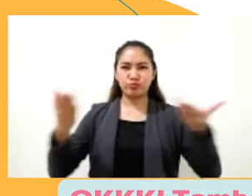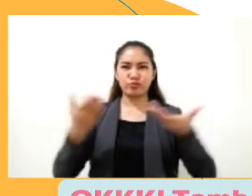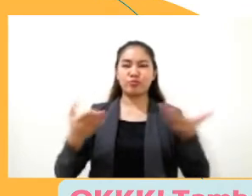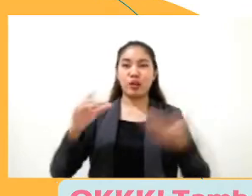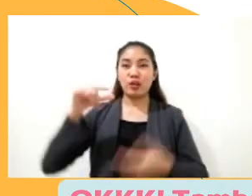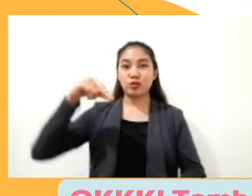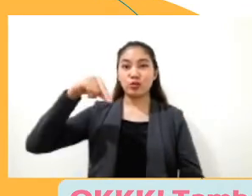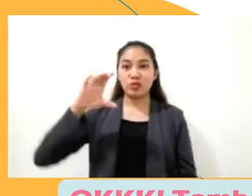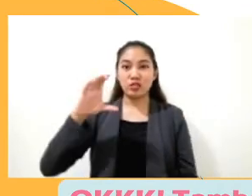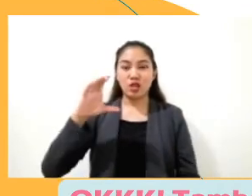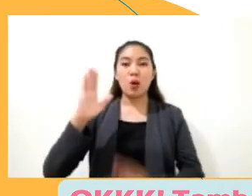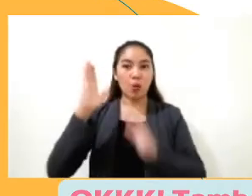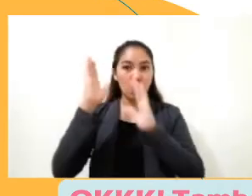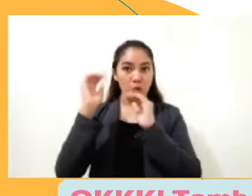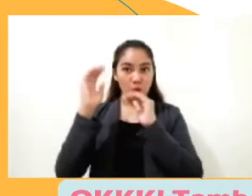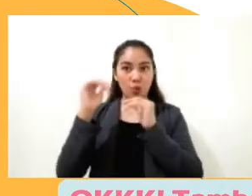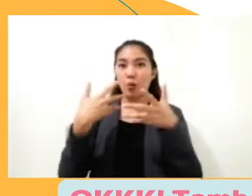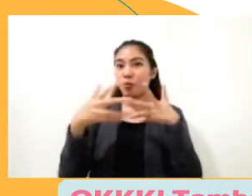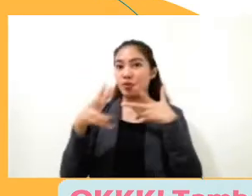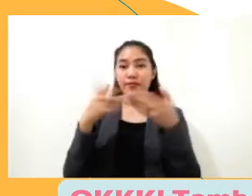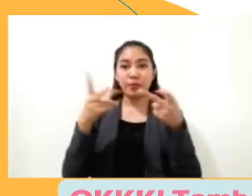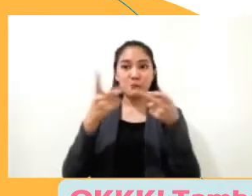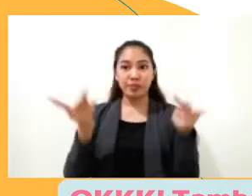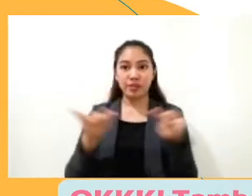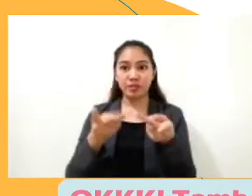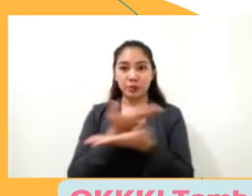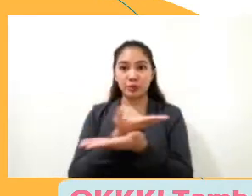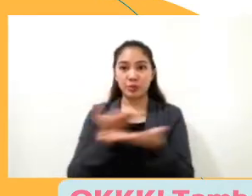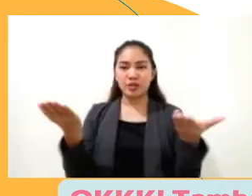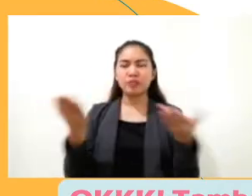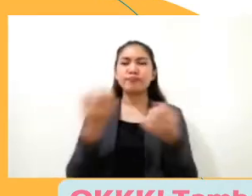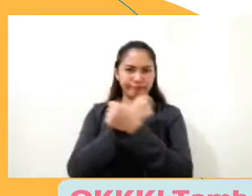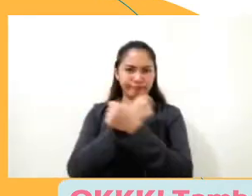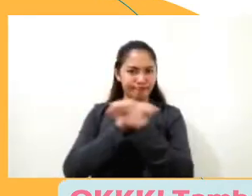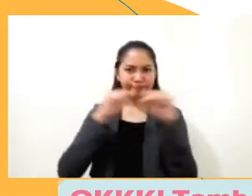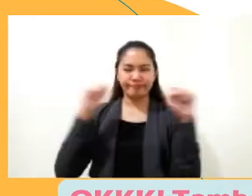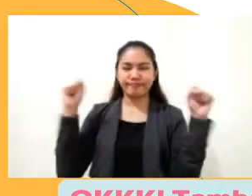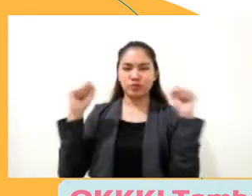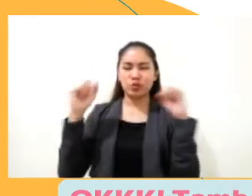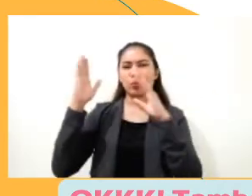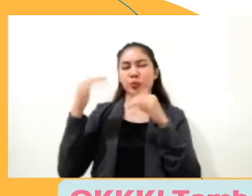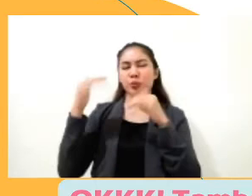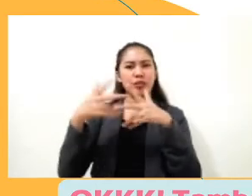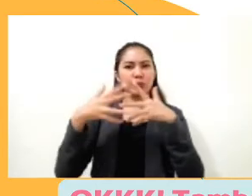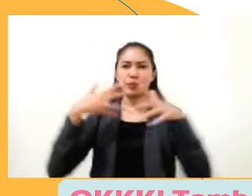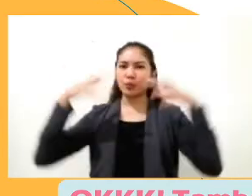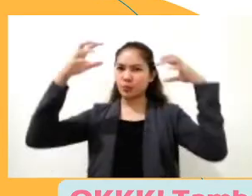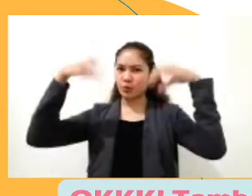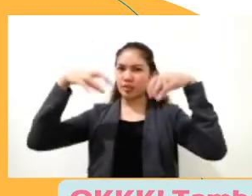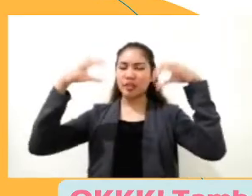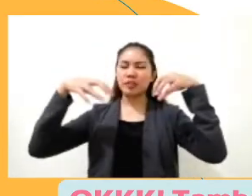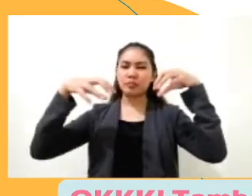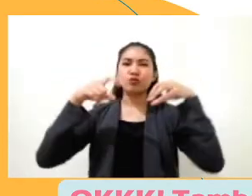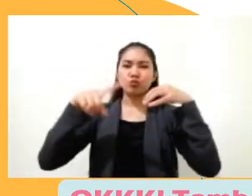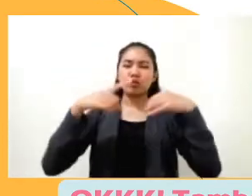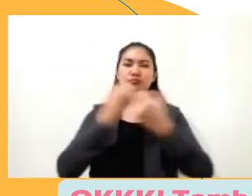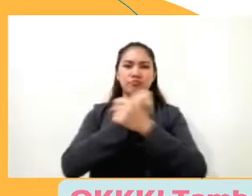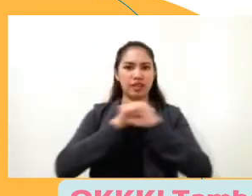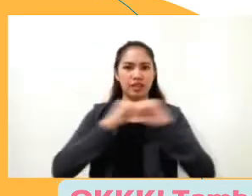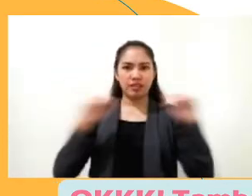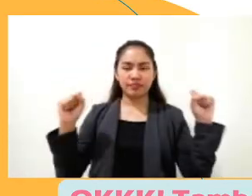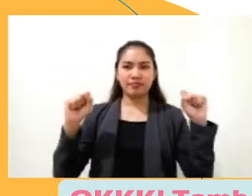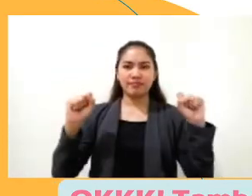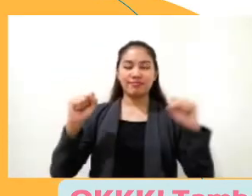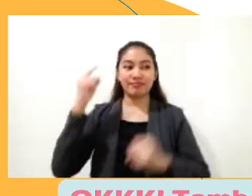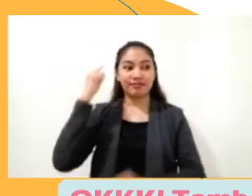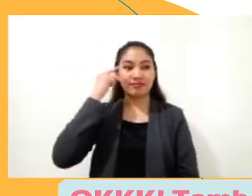ngayon ay ligtas kayo. Kung maulan man po, sana nasa ligtas din po tayo na lugar ngayon. Isipin po natin bago tayo